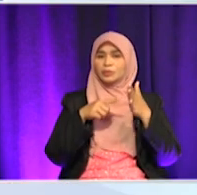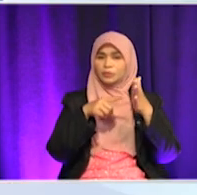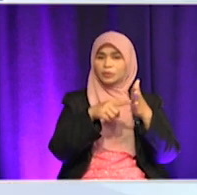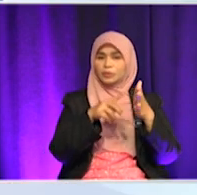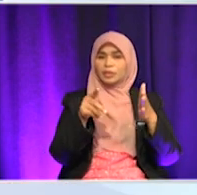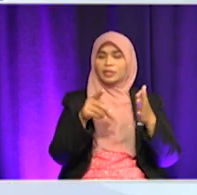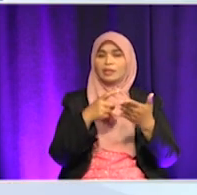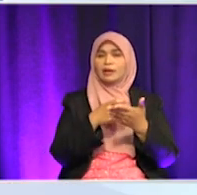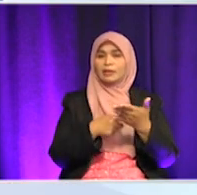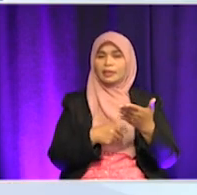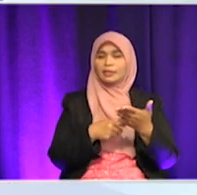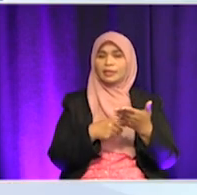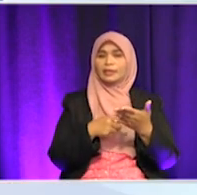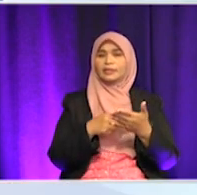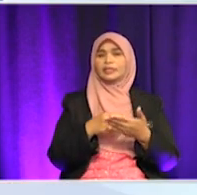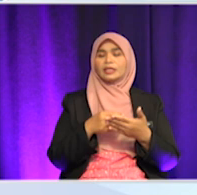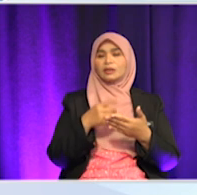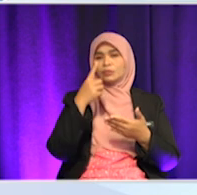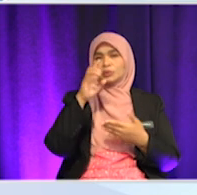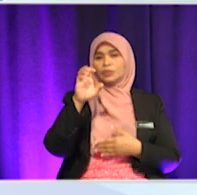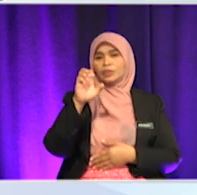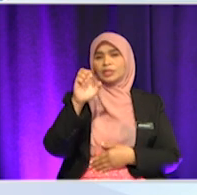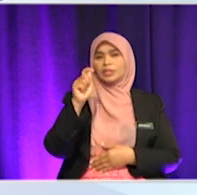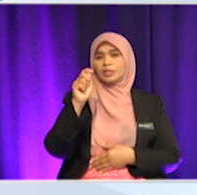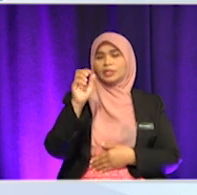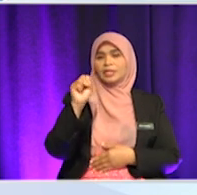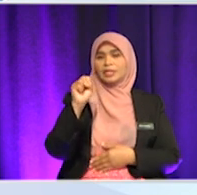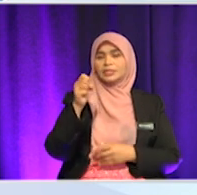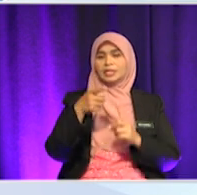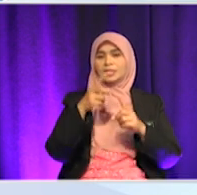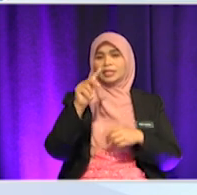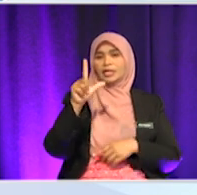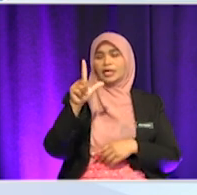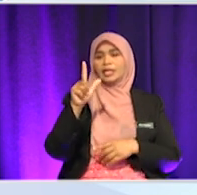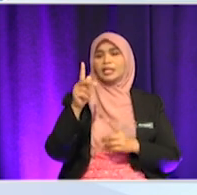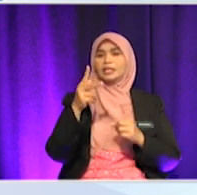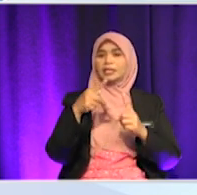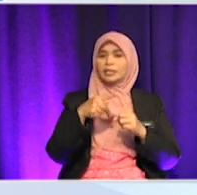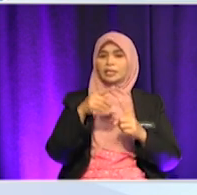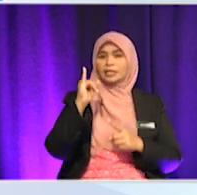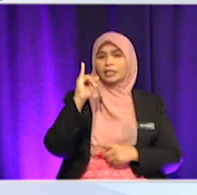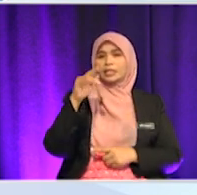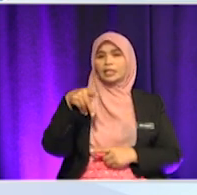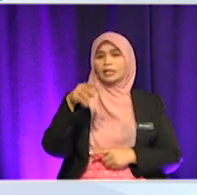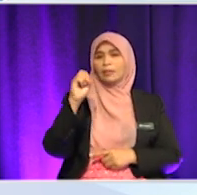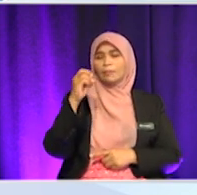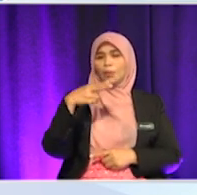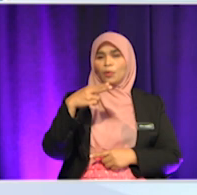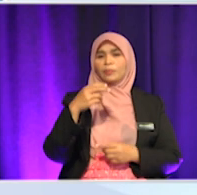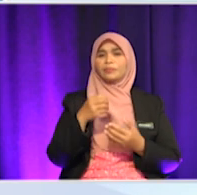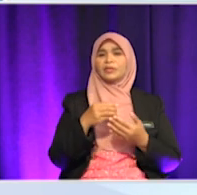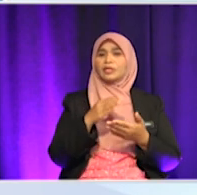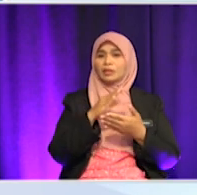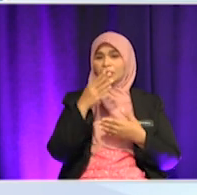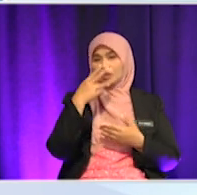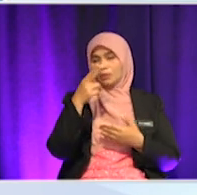menunjukkan harga tiket bagi ETS Gold daripada Kuala Lumpur ke Ipoh. Okey, daripada situ kita nampak satu jadual di mana